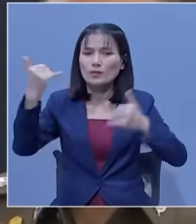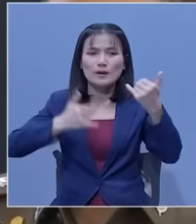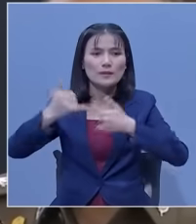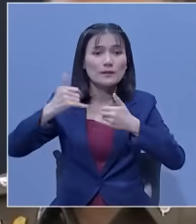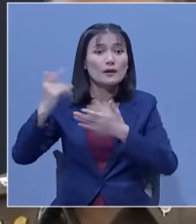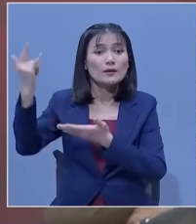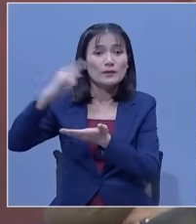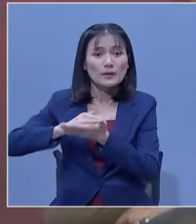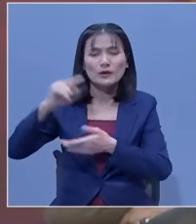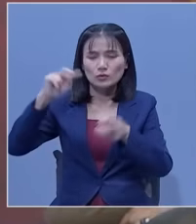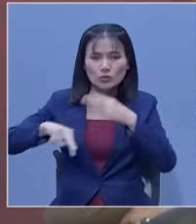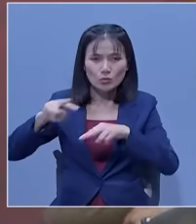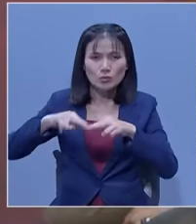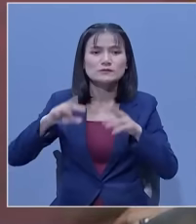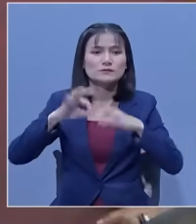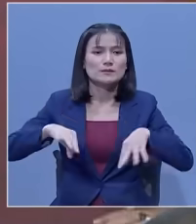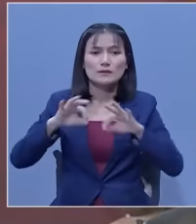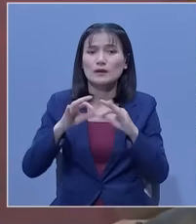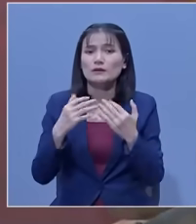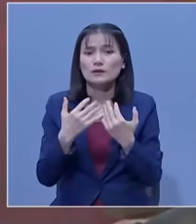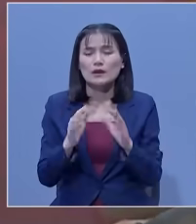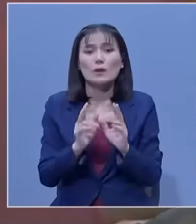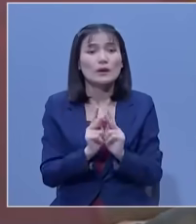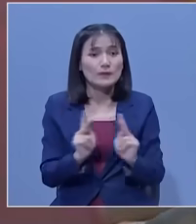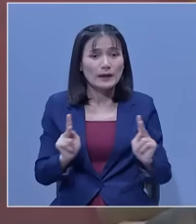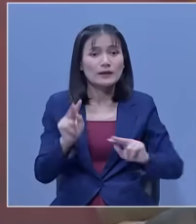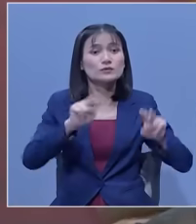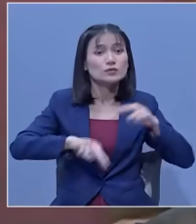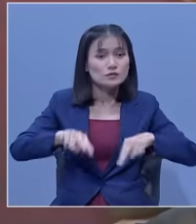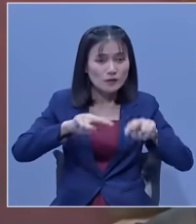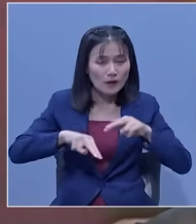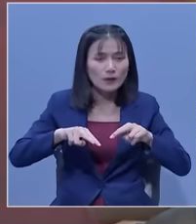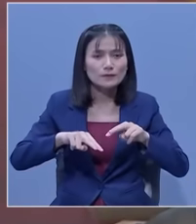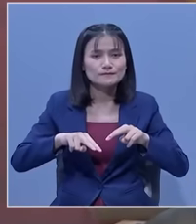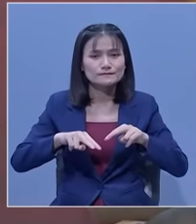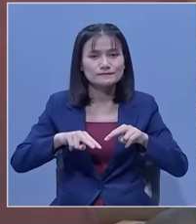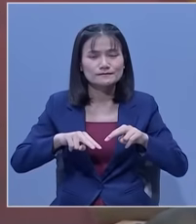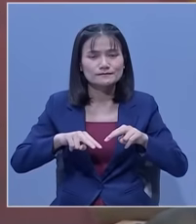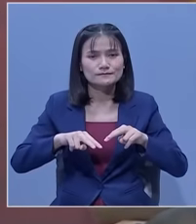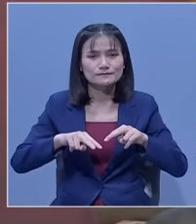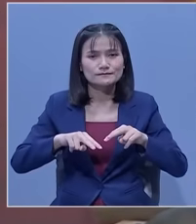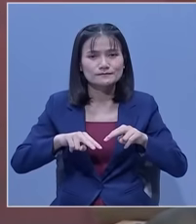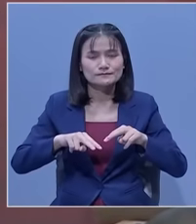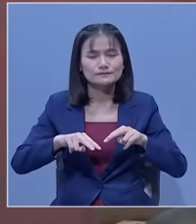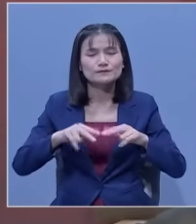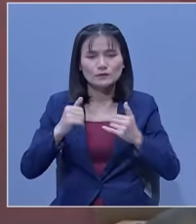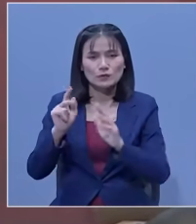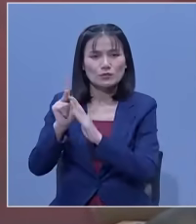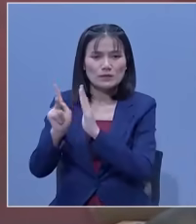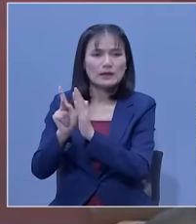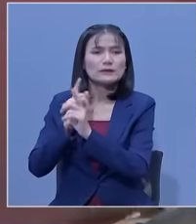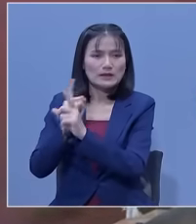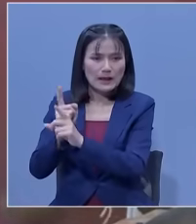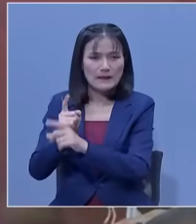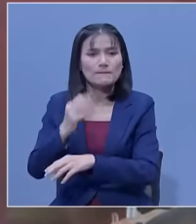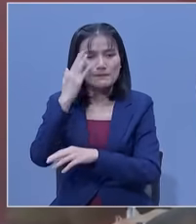ส่วนที่มีการตั้งคณะกรรมการขึ้นมาตรวจสอบข้อเท็จจริงตั้งขึ้นตามกฎหมายเพื่อหาความจริงนะ